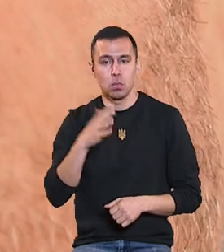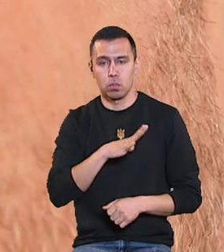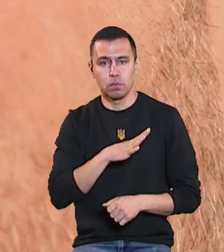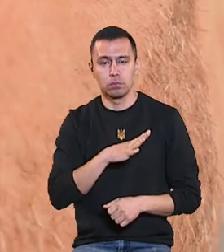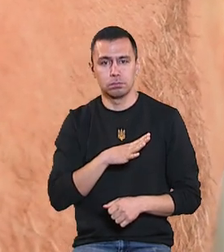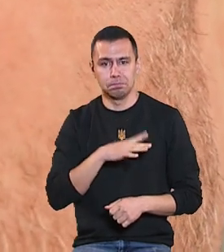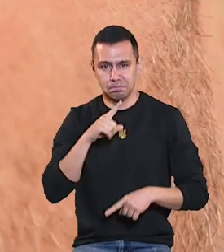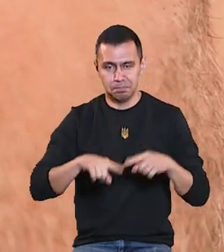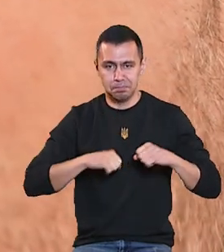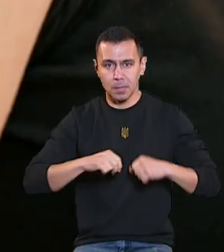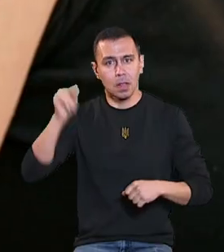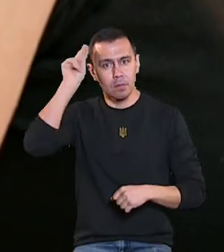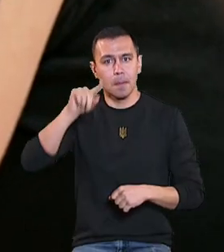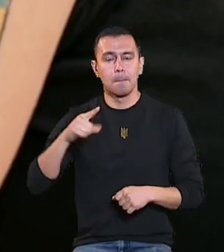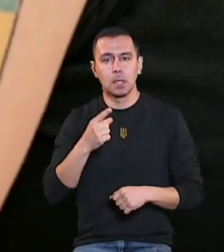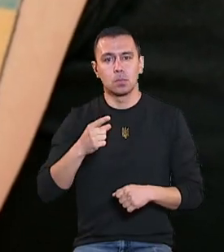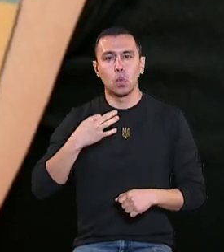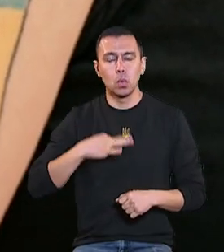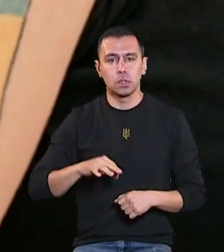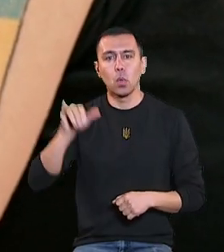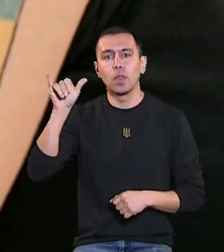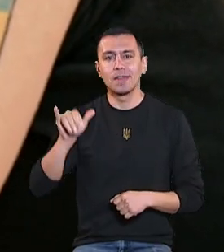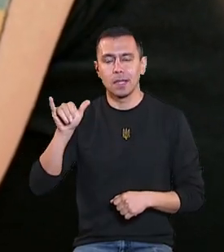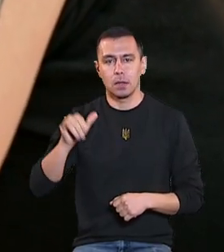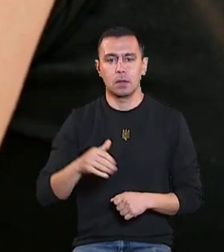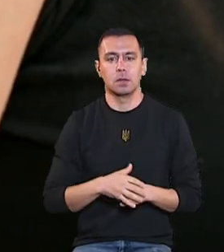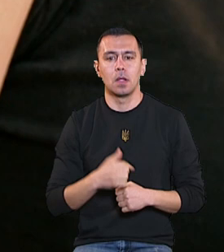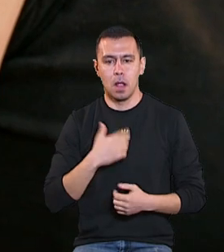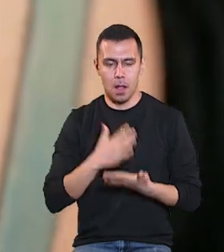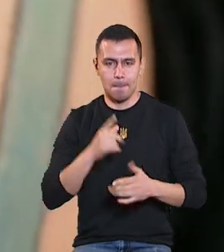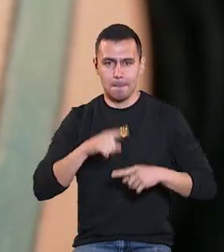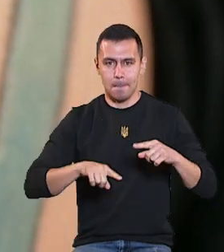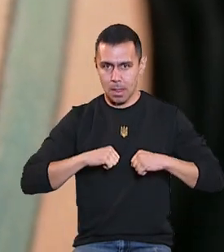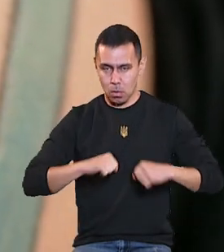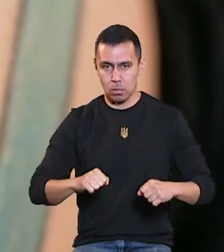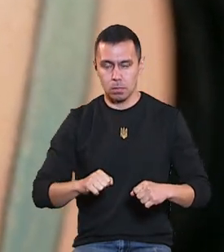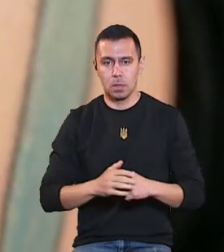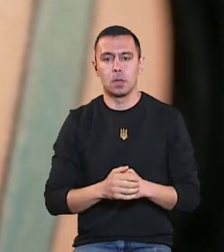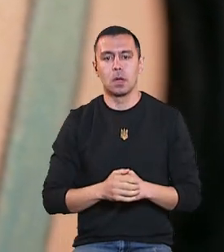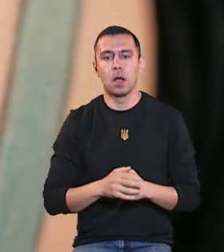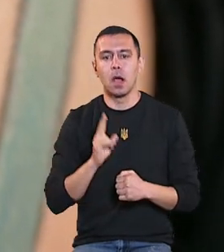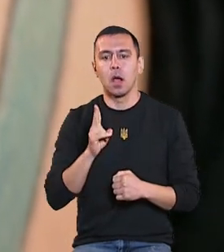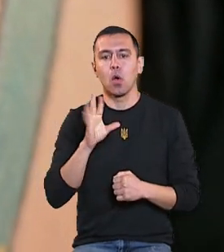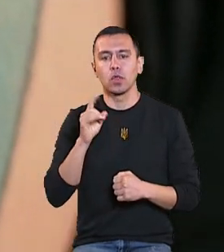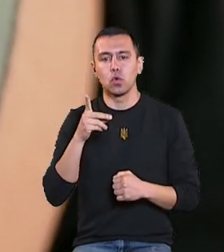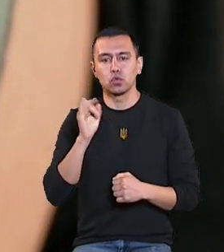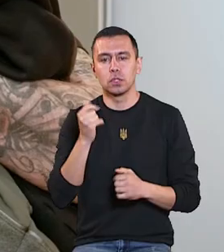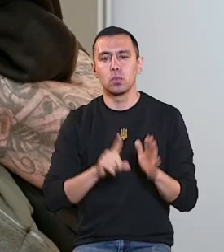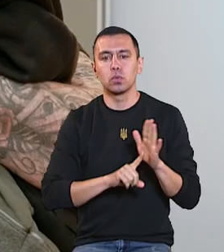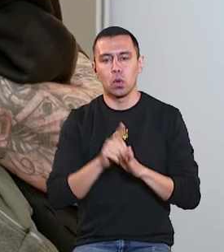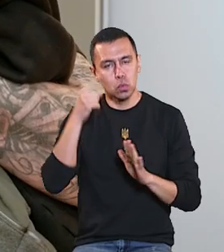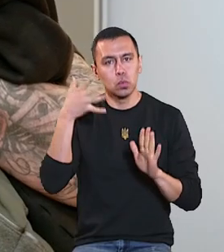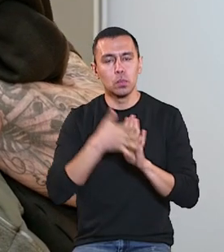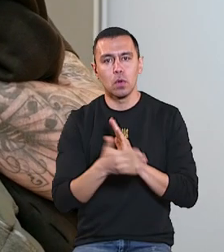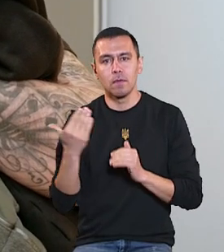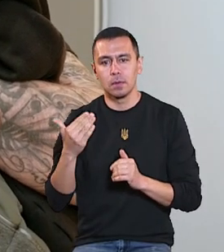затятим патріотом. Навчався на першому курсі університету. Являюся патріотом, а Котигорошку зараз тільки починаю розуміти, що